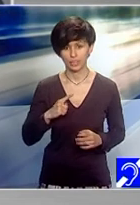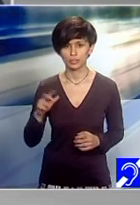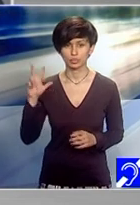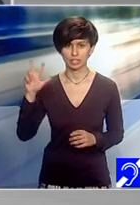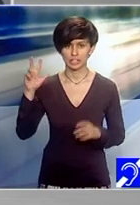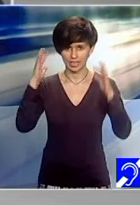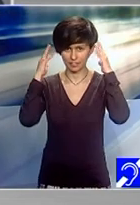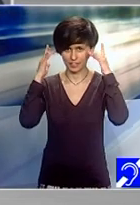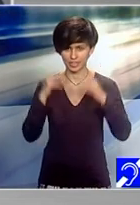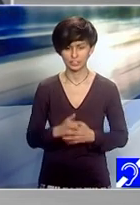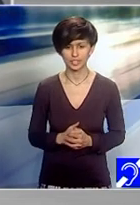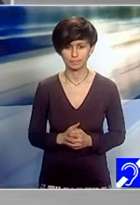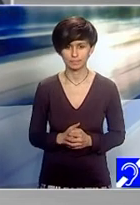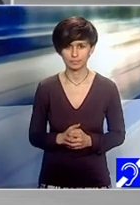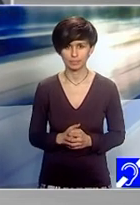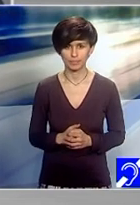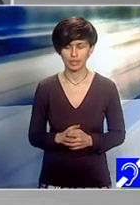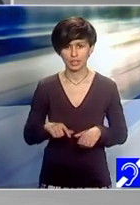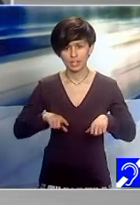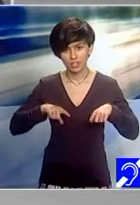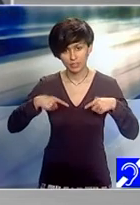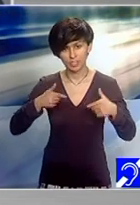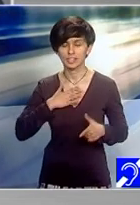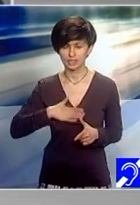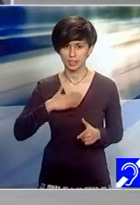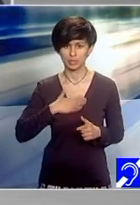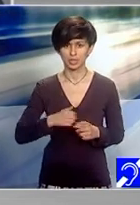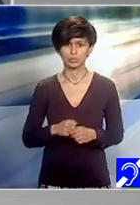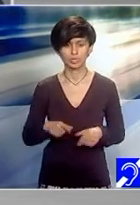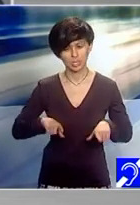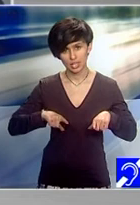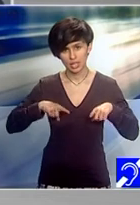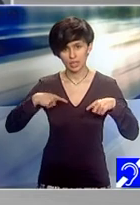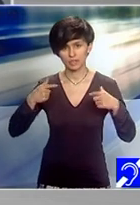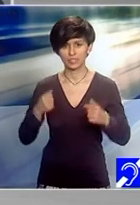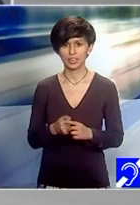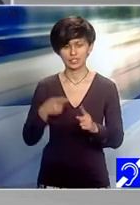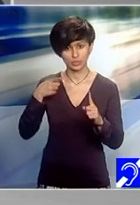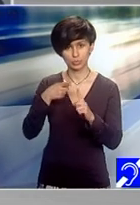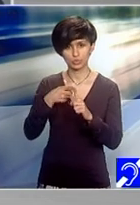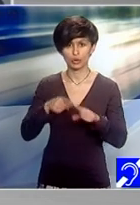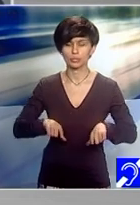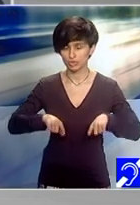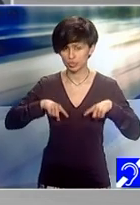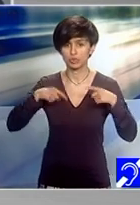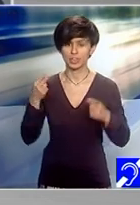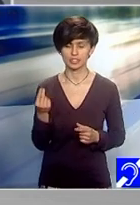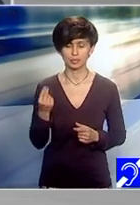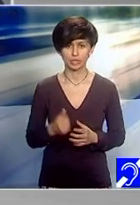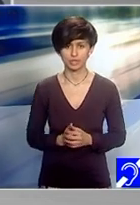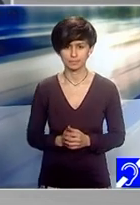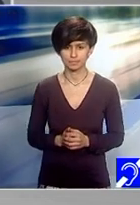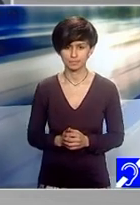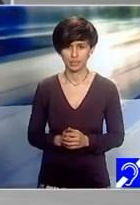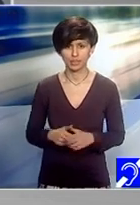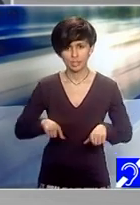putea să le denumim astfel: viață plăcută, viață cu sens și viață bună. Viața plăcută înseamnă să